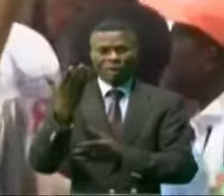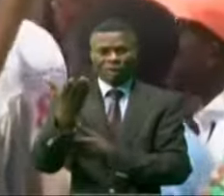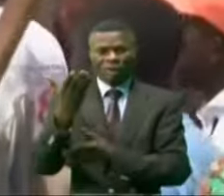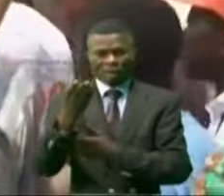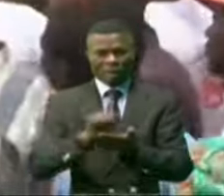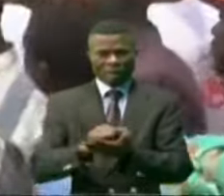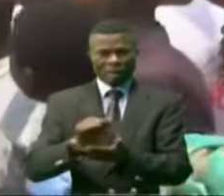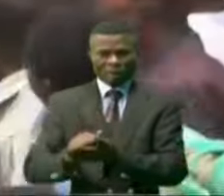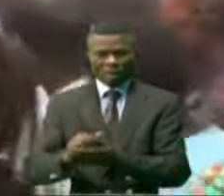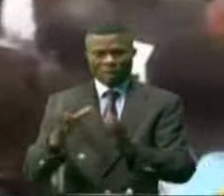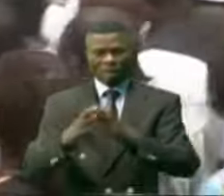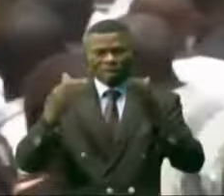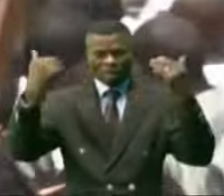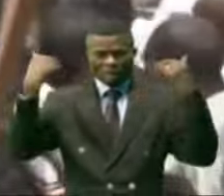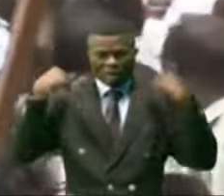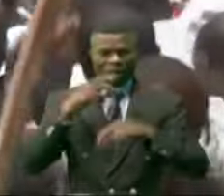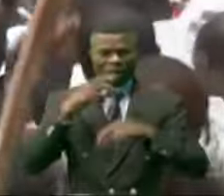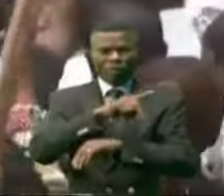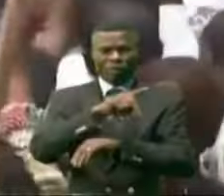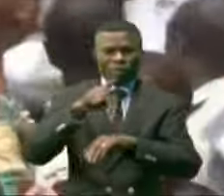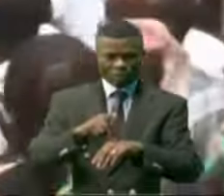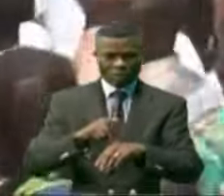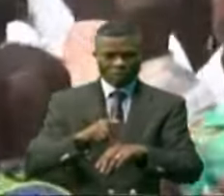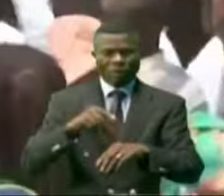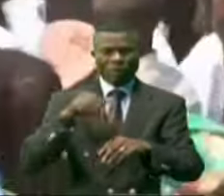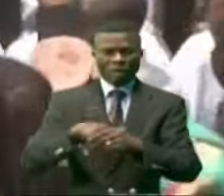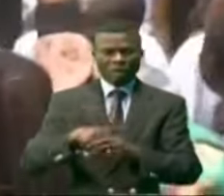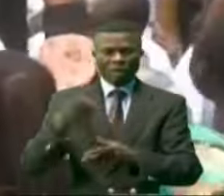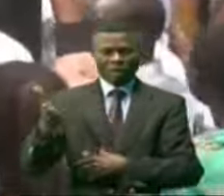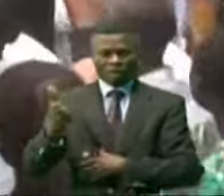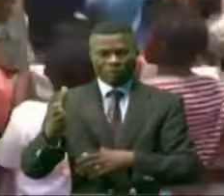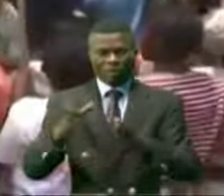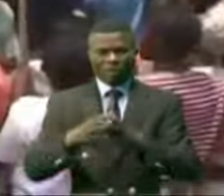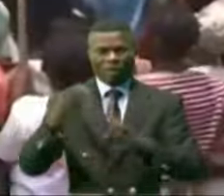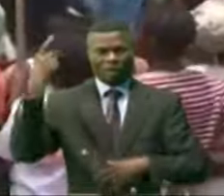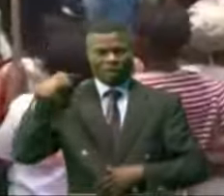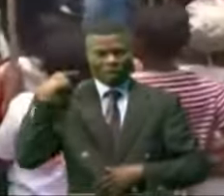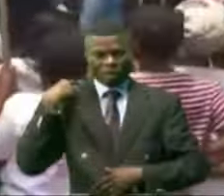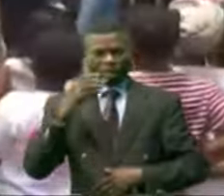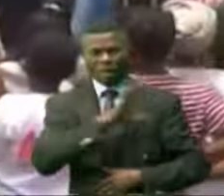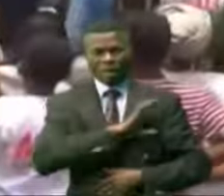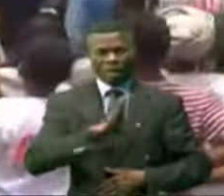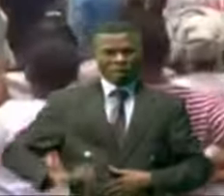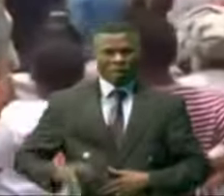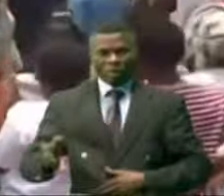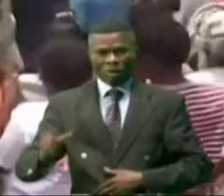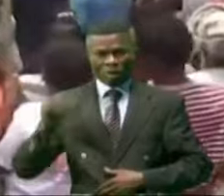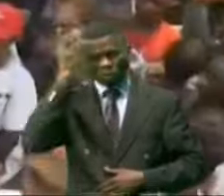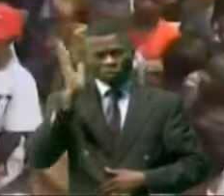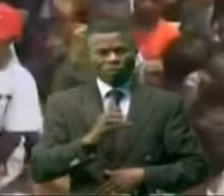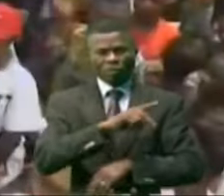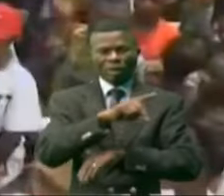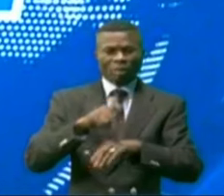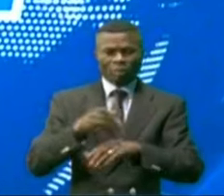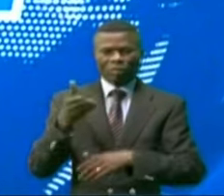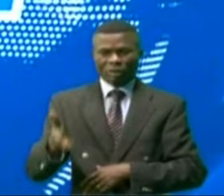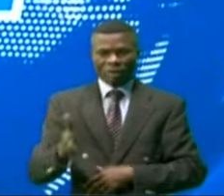plaidoyers envers l'autorité provinciale dirigée des mains de maître par l'honorable Christian Kitungwa, gouverneur de province.